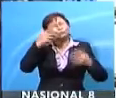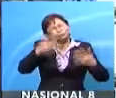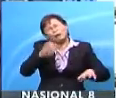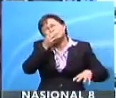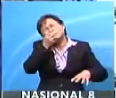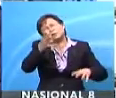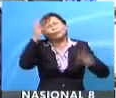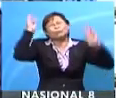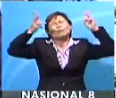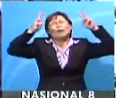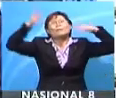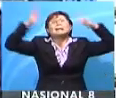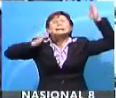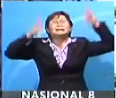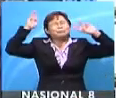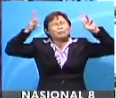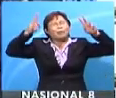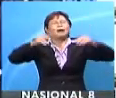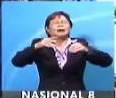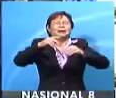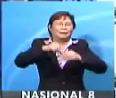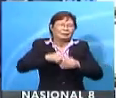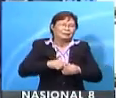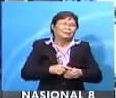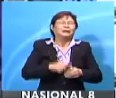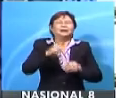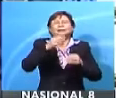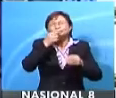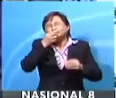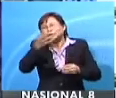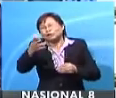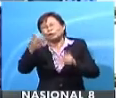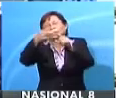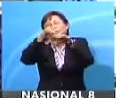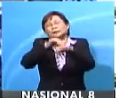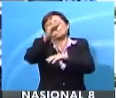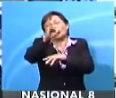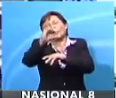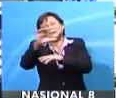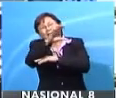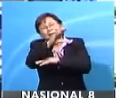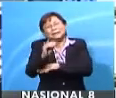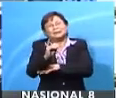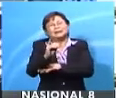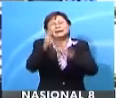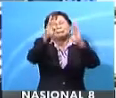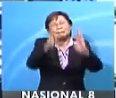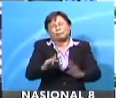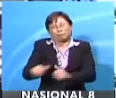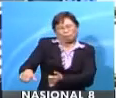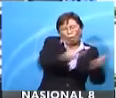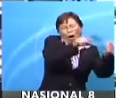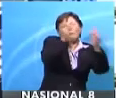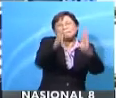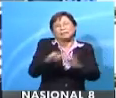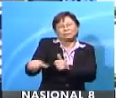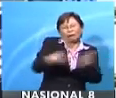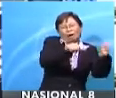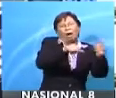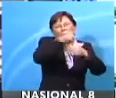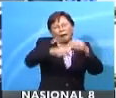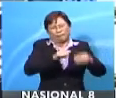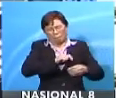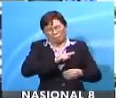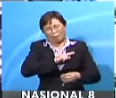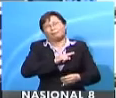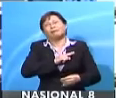dan juga negara-negara OIC tentang ethnic cleansing ataupun dari segi sudut agama, dan